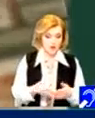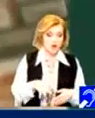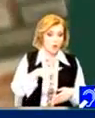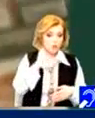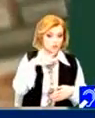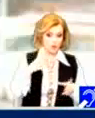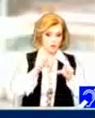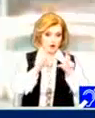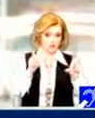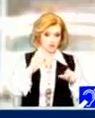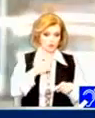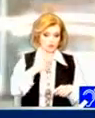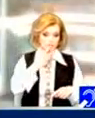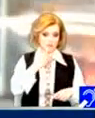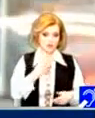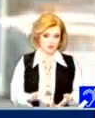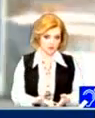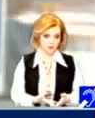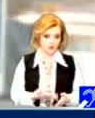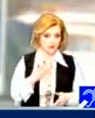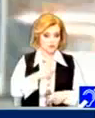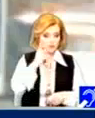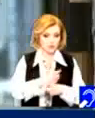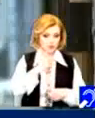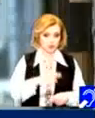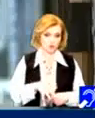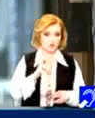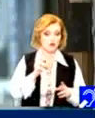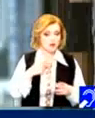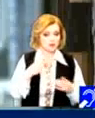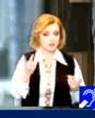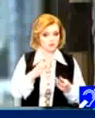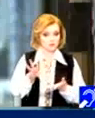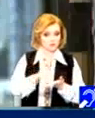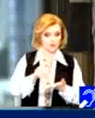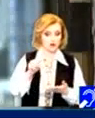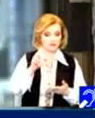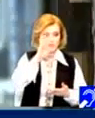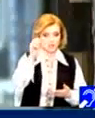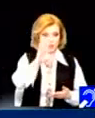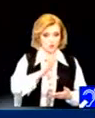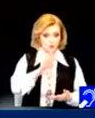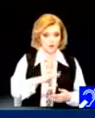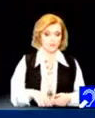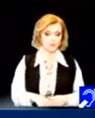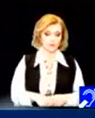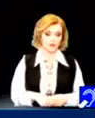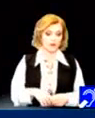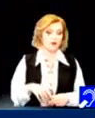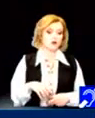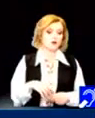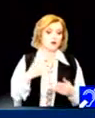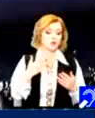legea. Amenzile aplicate pentru comercializarea produselor de tutun fără avertismente de sănătate și fumatul în locurile publice au